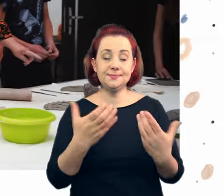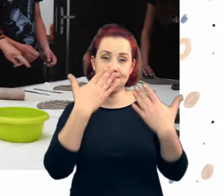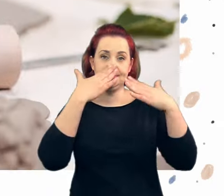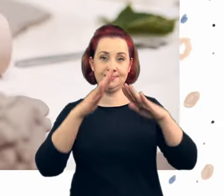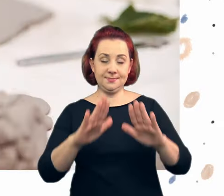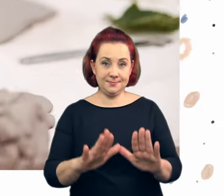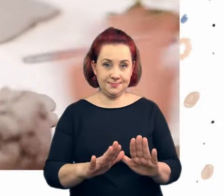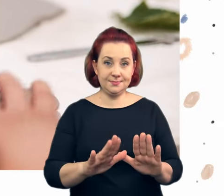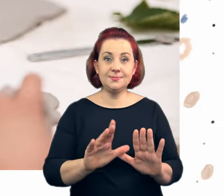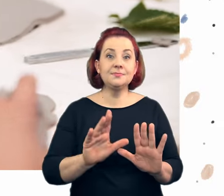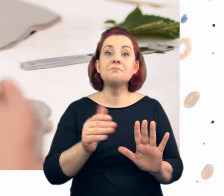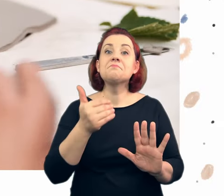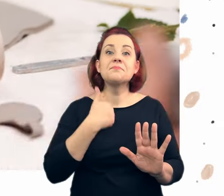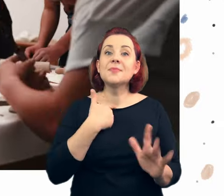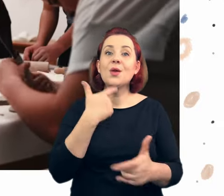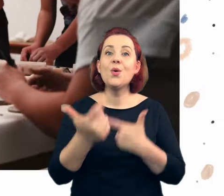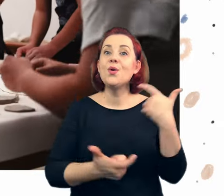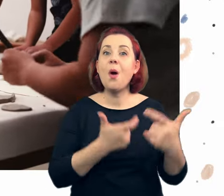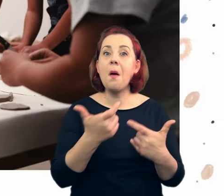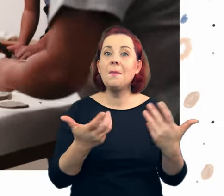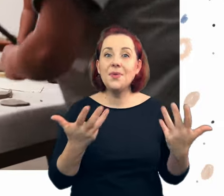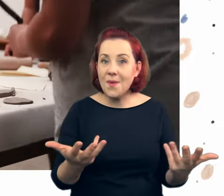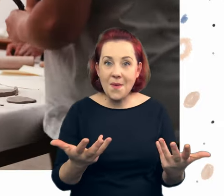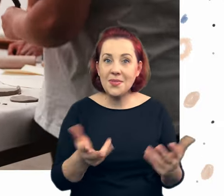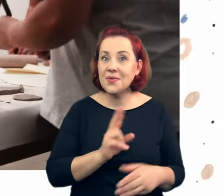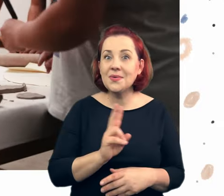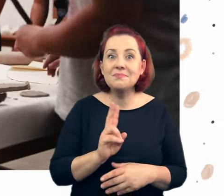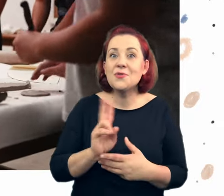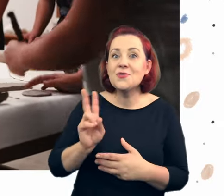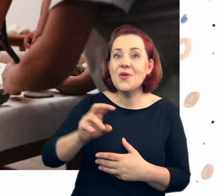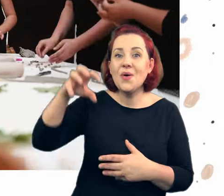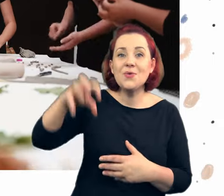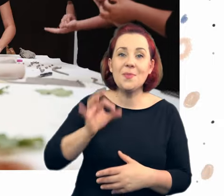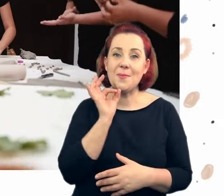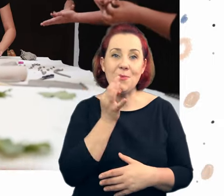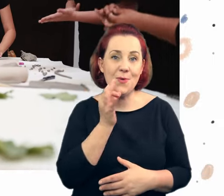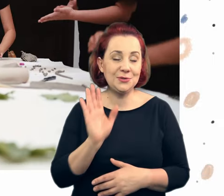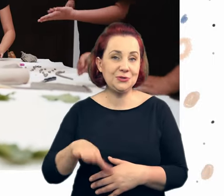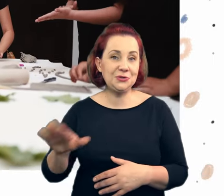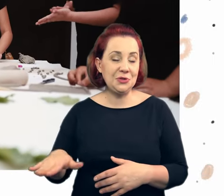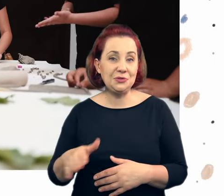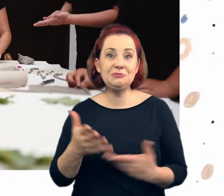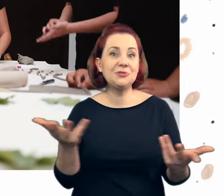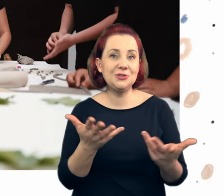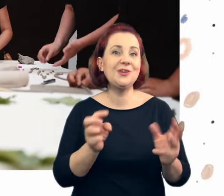wykonane przez młodzież, przez dzieci na warsztatach.